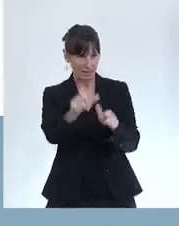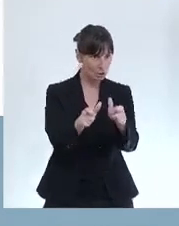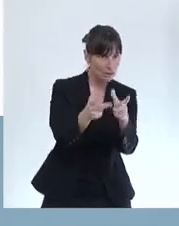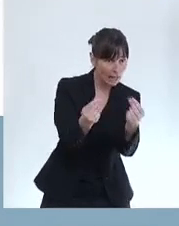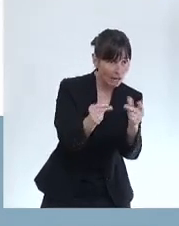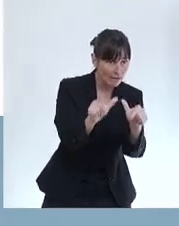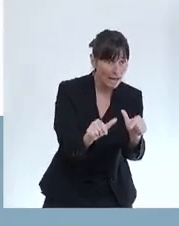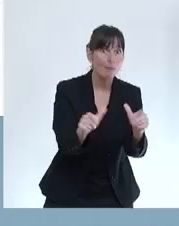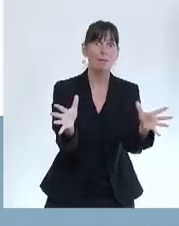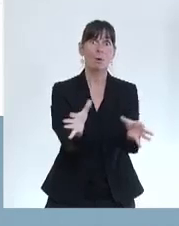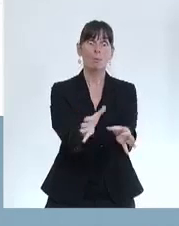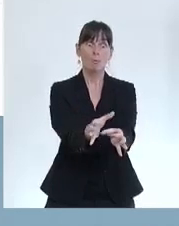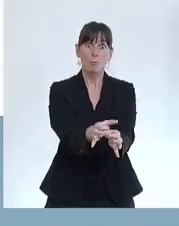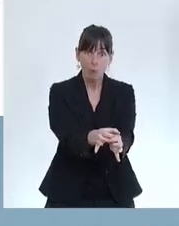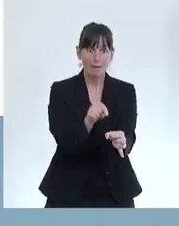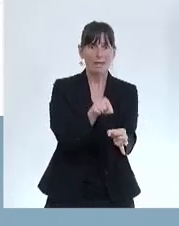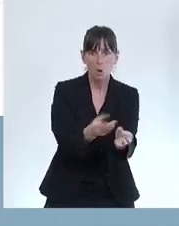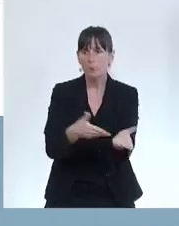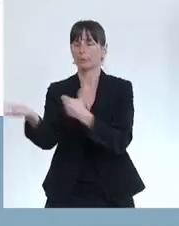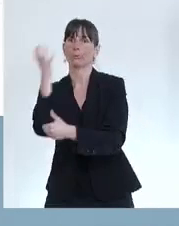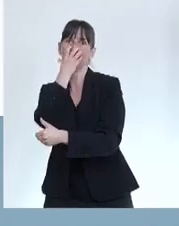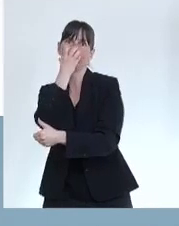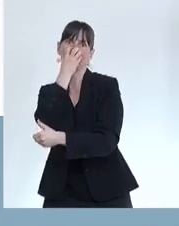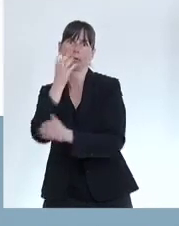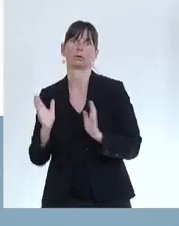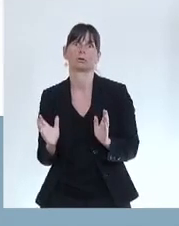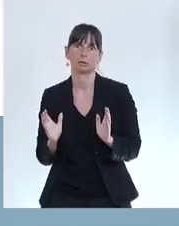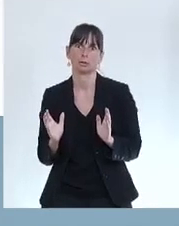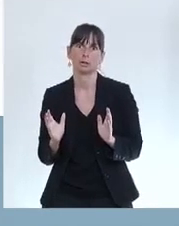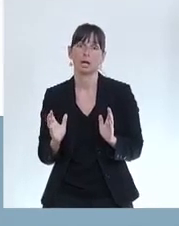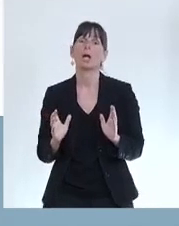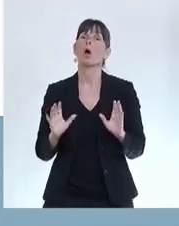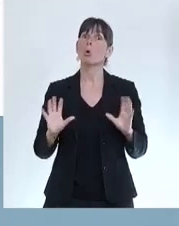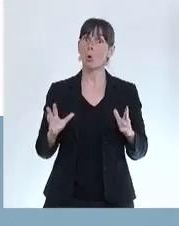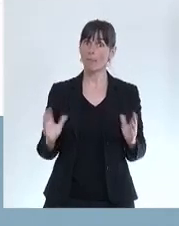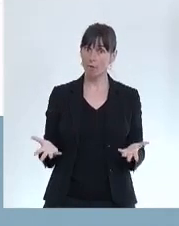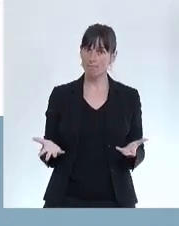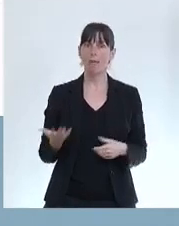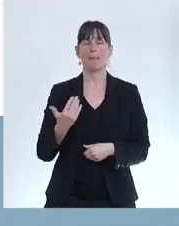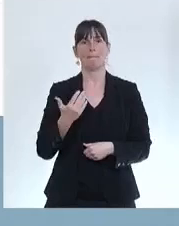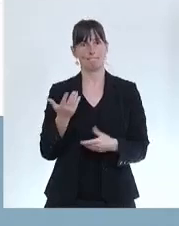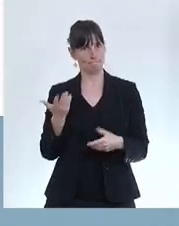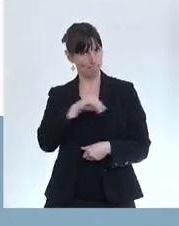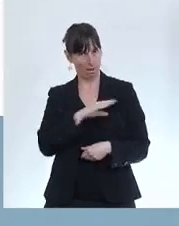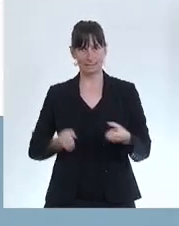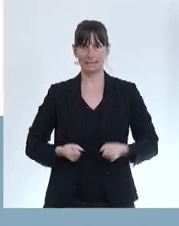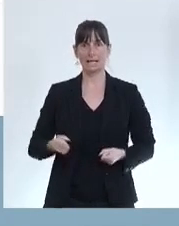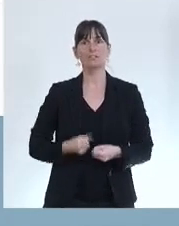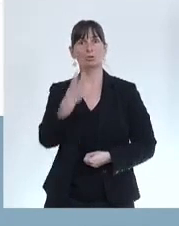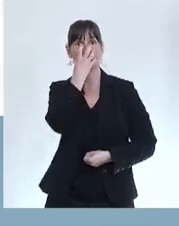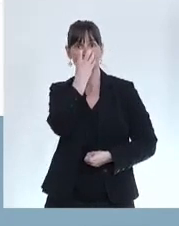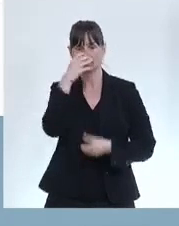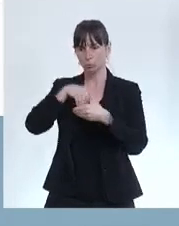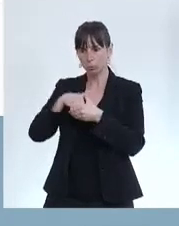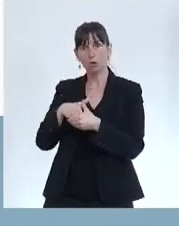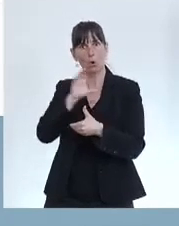soit moins nombreux. En travaillant sur l'augmentation des capacités en service de réanimation et en